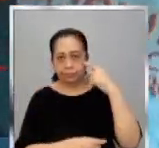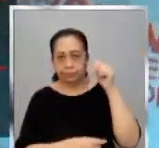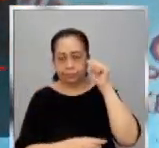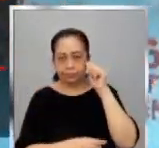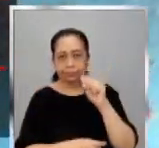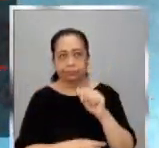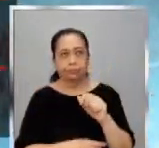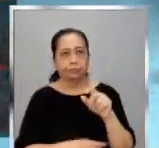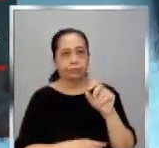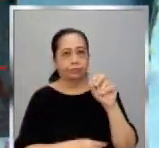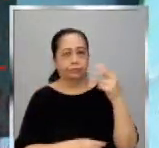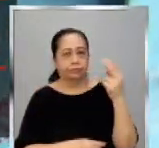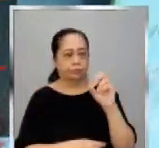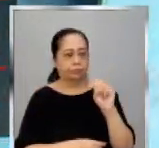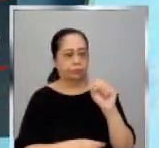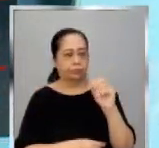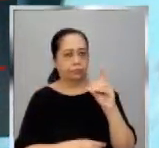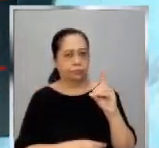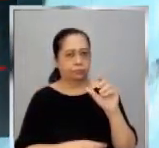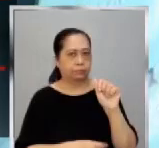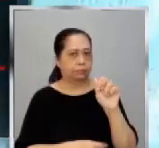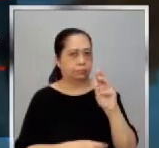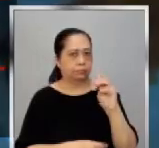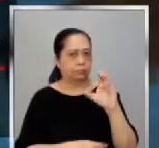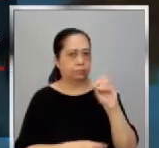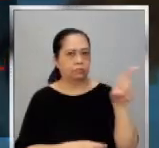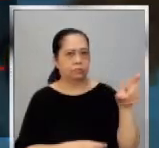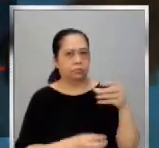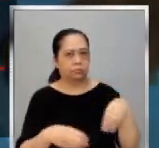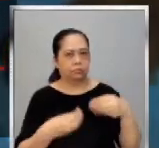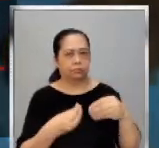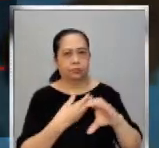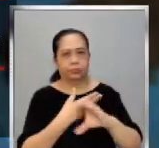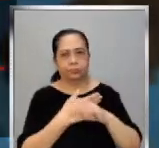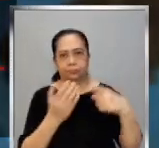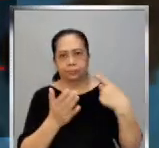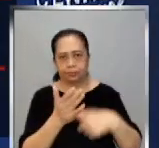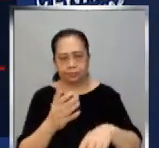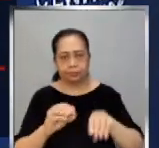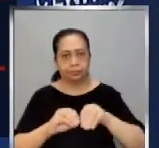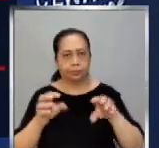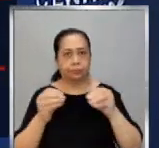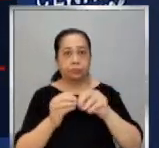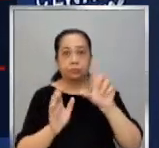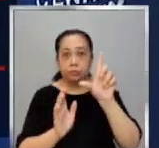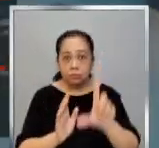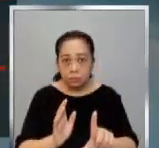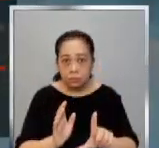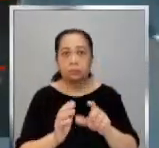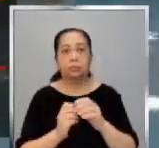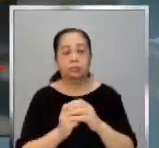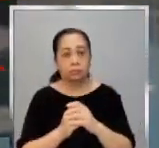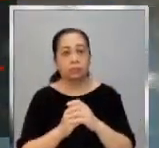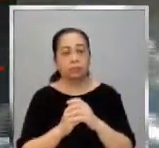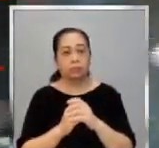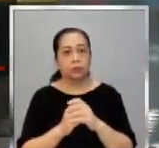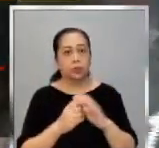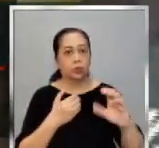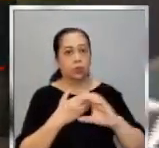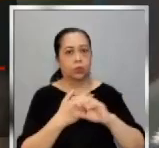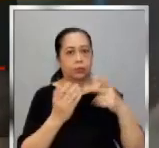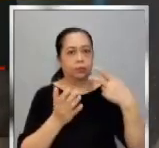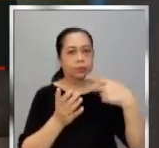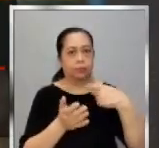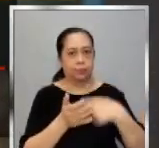Saudi Aramco, which is itong nagbibigay ng contract price, ay naglabas ng mas mababa na contract price for